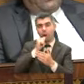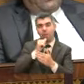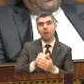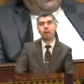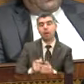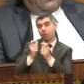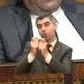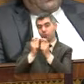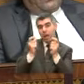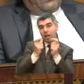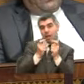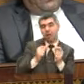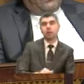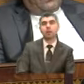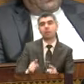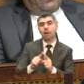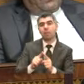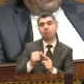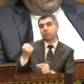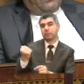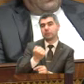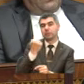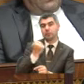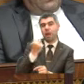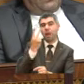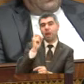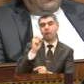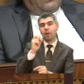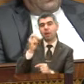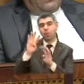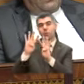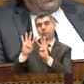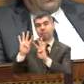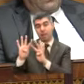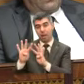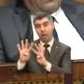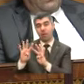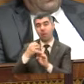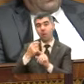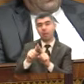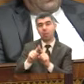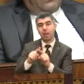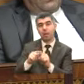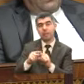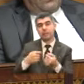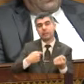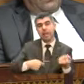للشرب، خاصة التي ما زالت عالقة منذ سنة 2008، خاصة منطقة مزاب إقليم 6 نموذج.